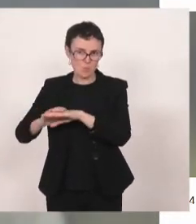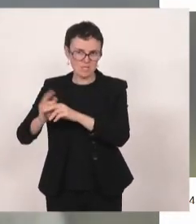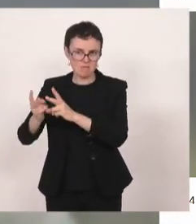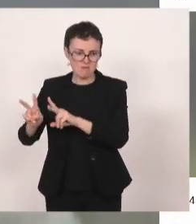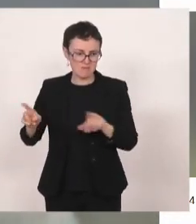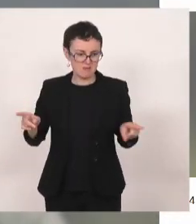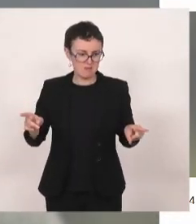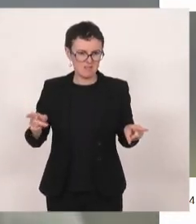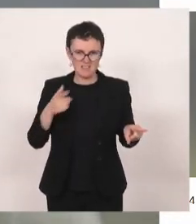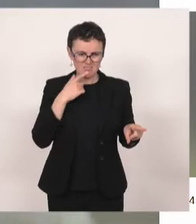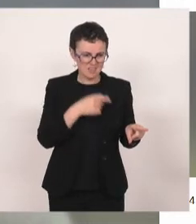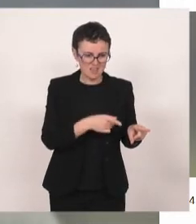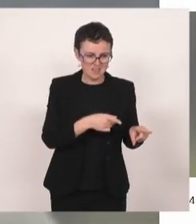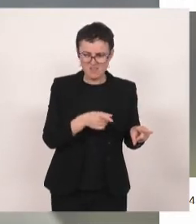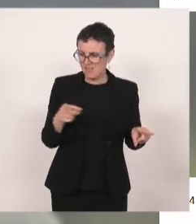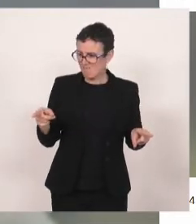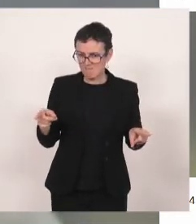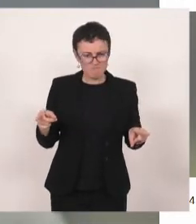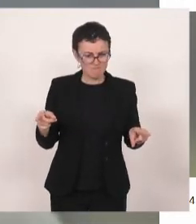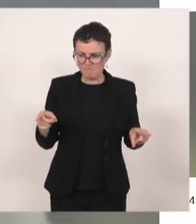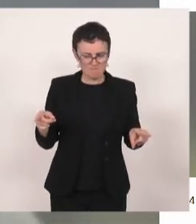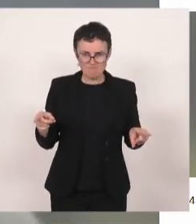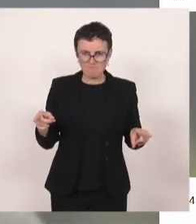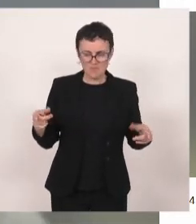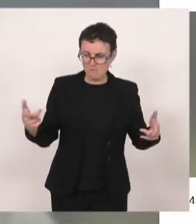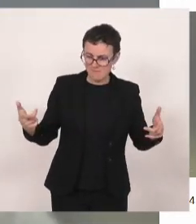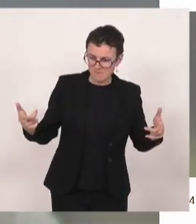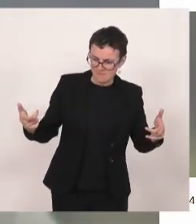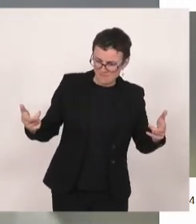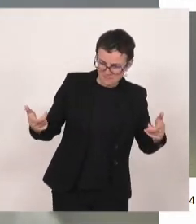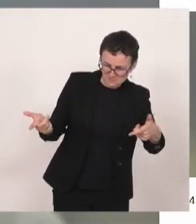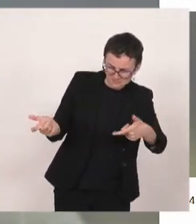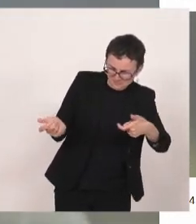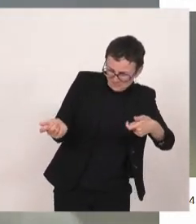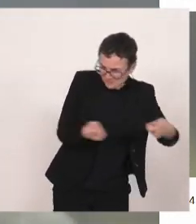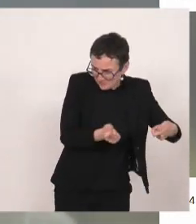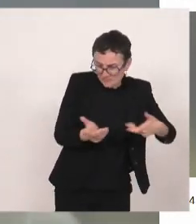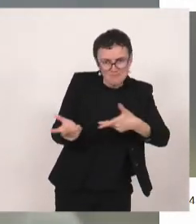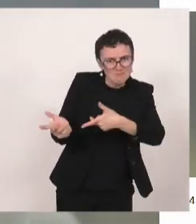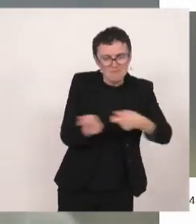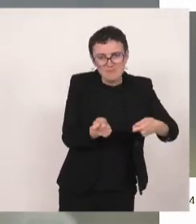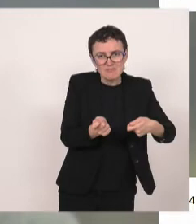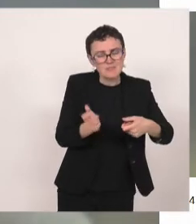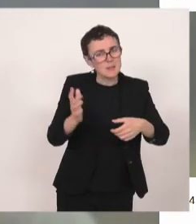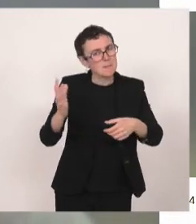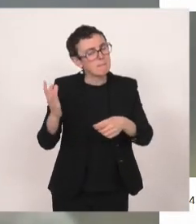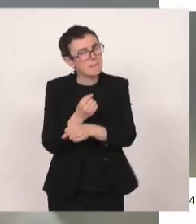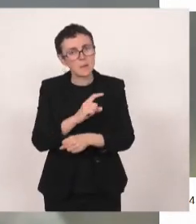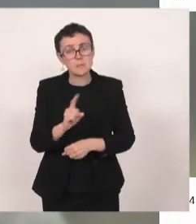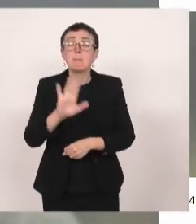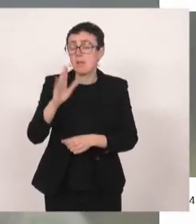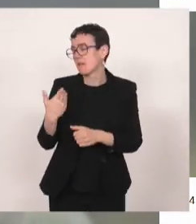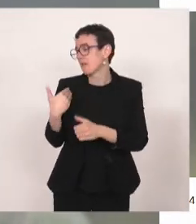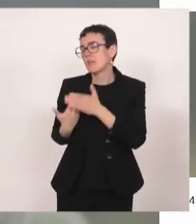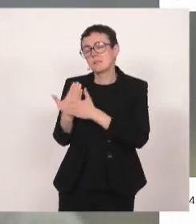son public. Et pourtant, ce matin en bureau, comme vous venez de le dire, Monsieur Collin, même si on ne touche pas le public, le plus important, c'est qu'il y ait